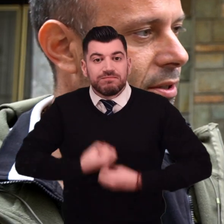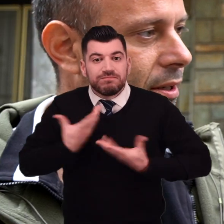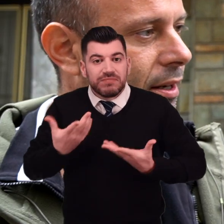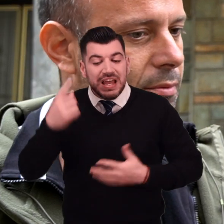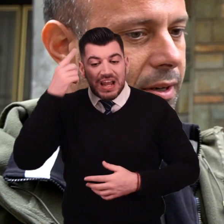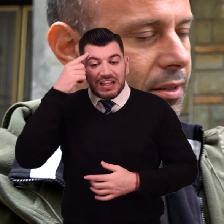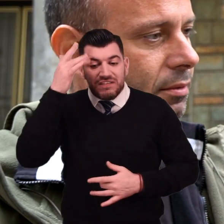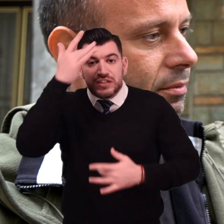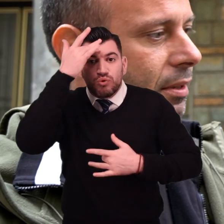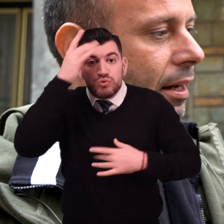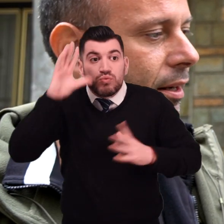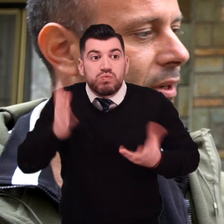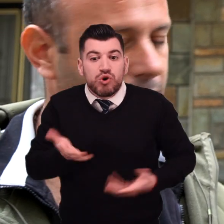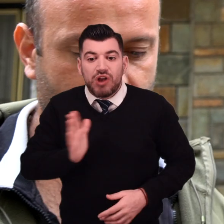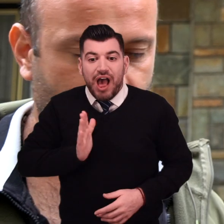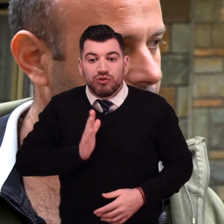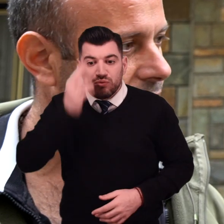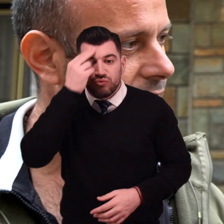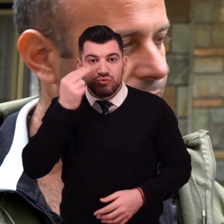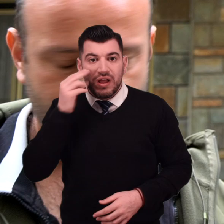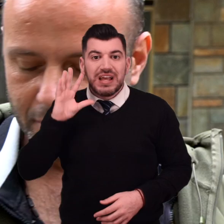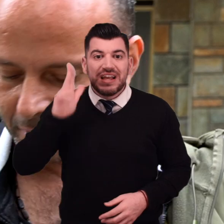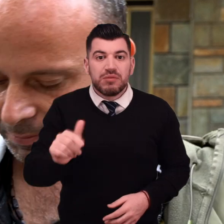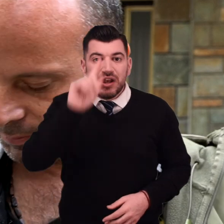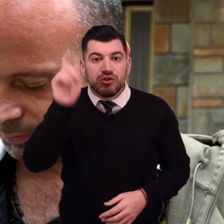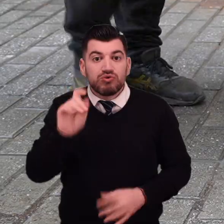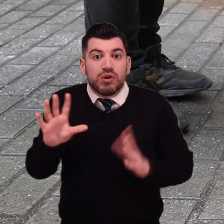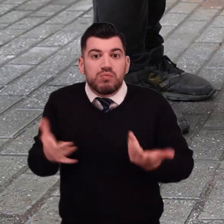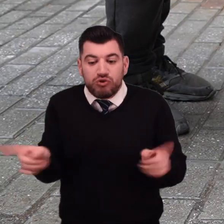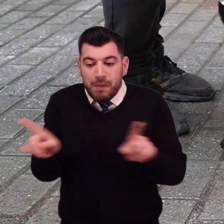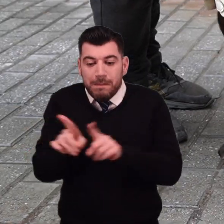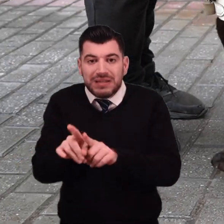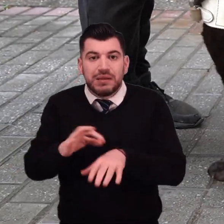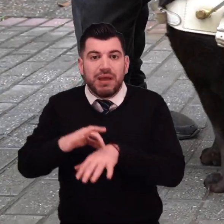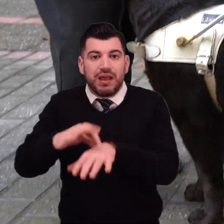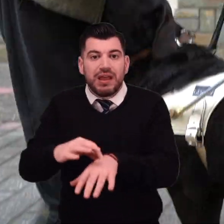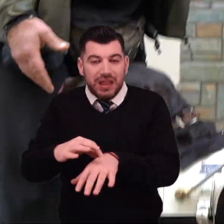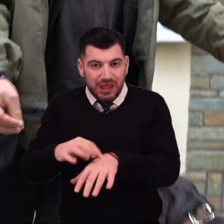χωρίς όραση καθημερινά τι κάνει με ένα σκυλοδηγό. Εντάξει. Ωραία.